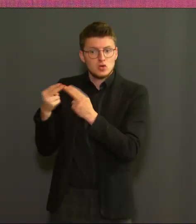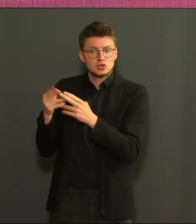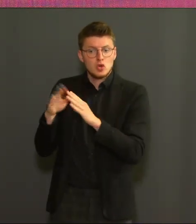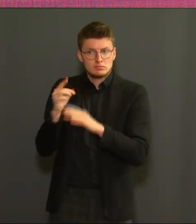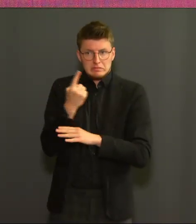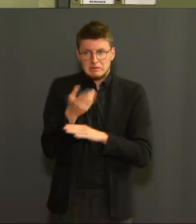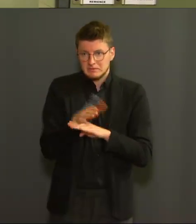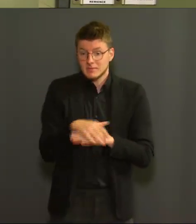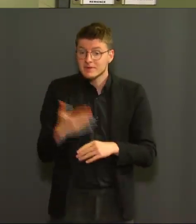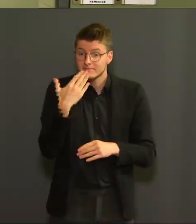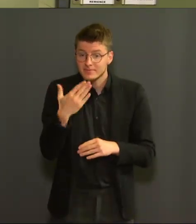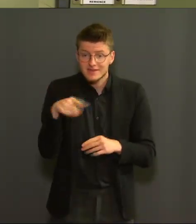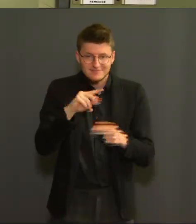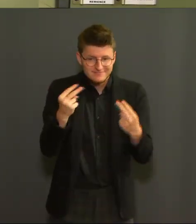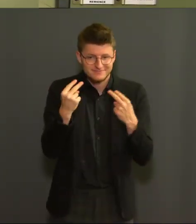aandacht.